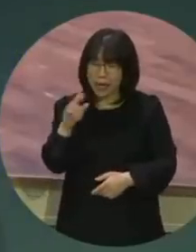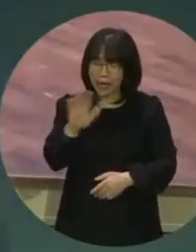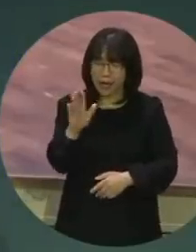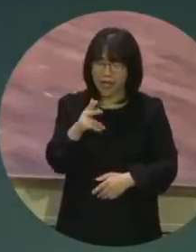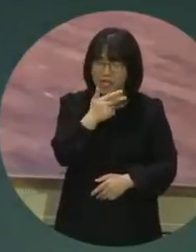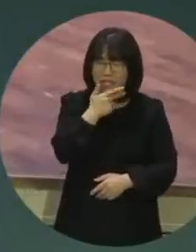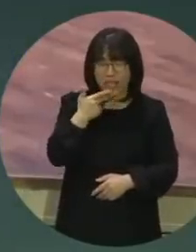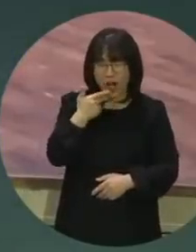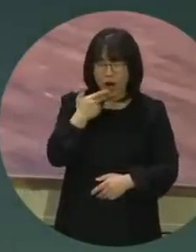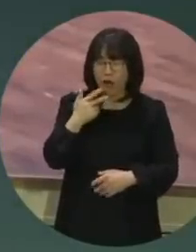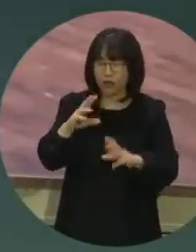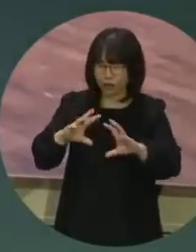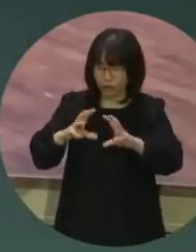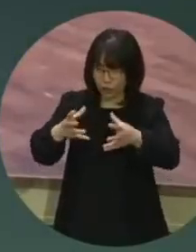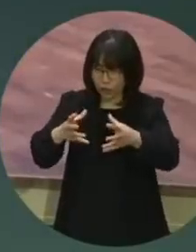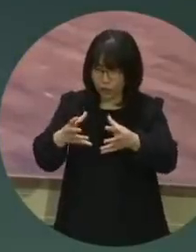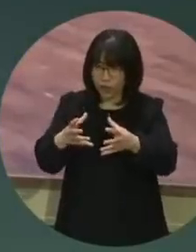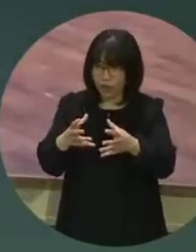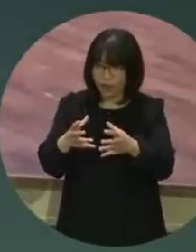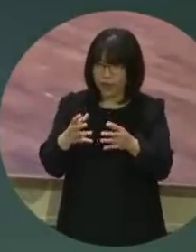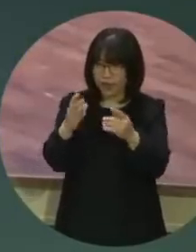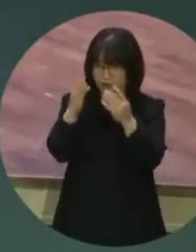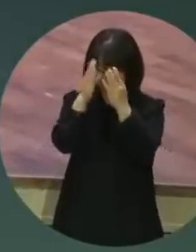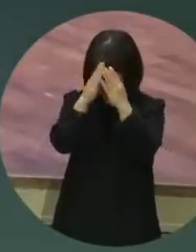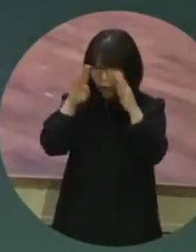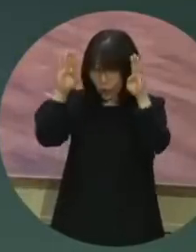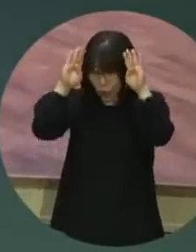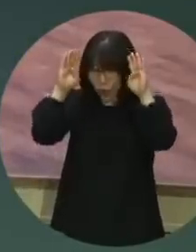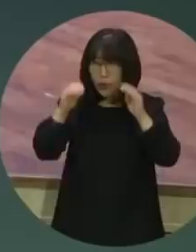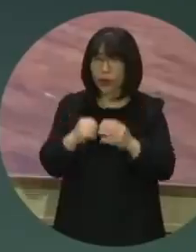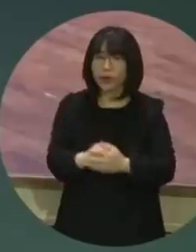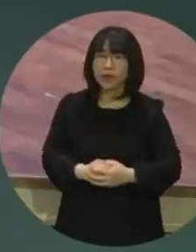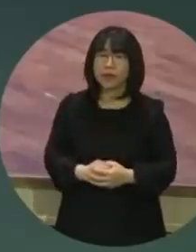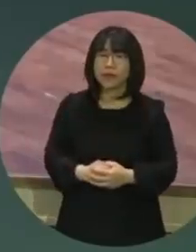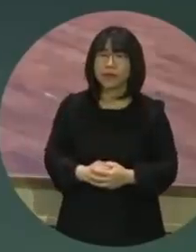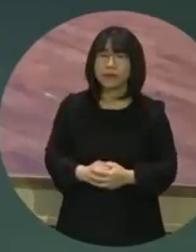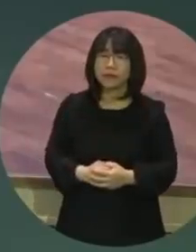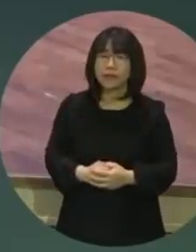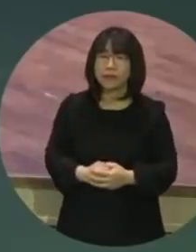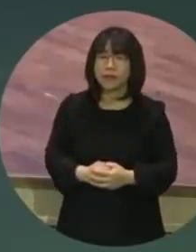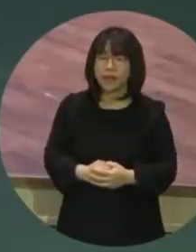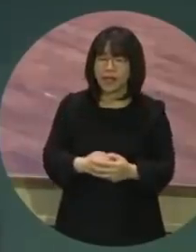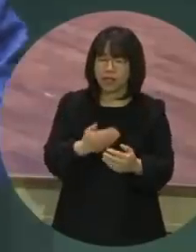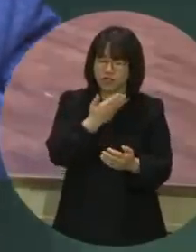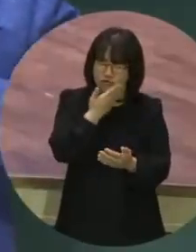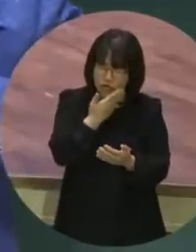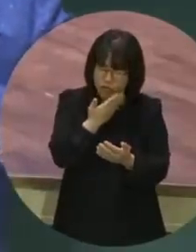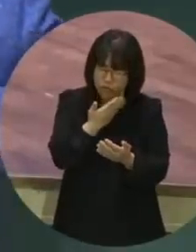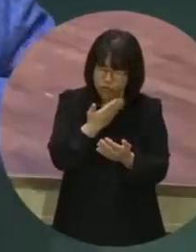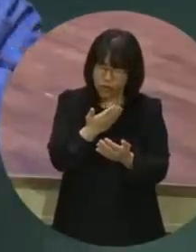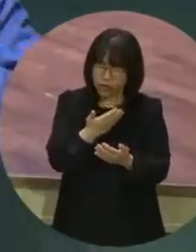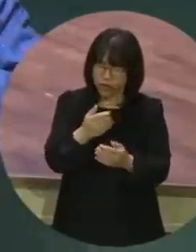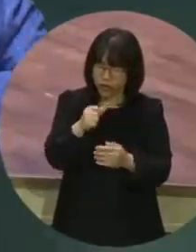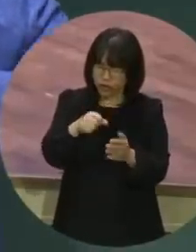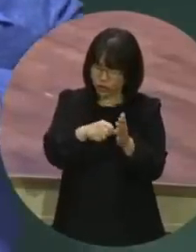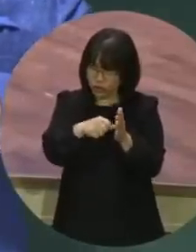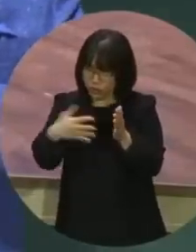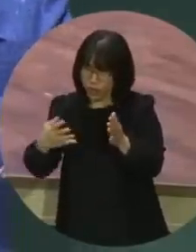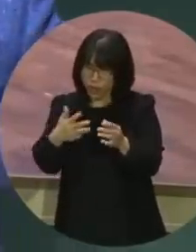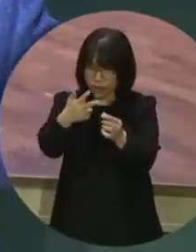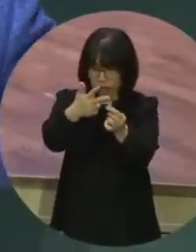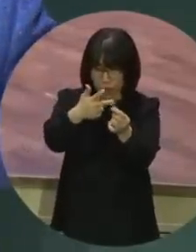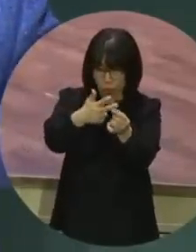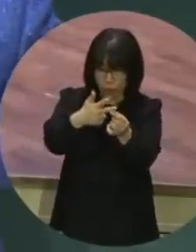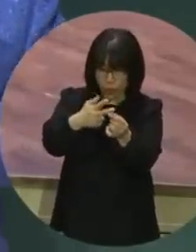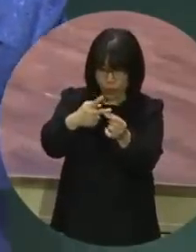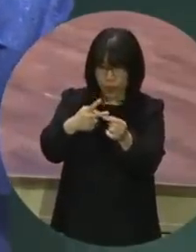캠브리지 대학 7명이란 분 아시죠? 유명한 이야기잖아요. 일곱 분이 있어요. 캠브리지 대학에서 일곱